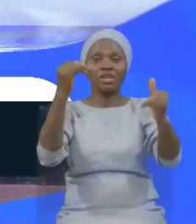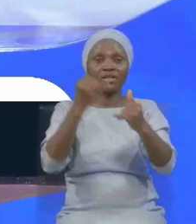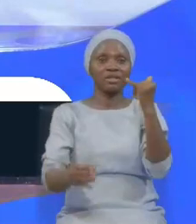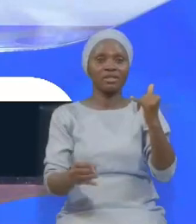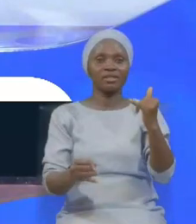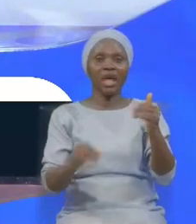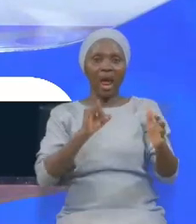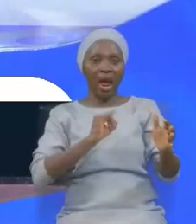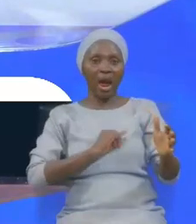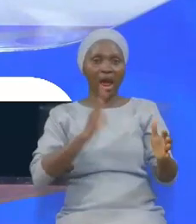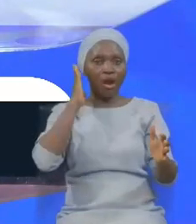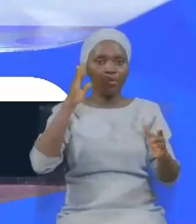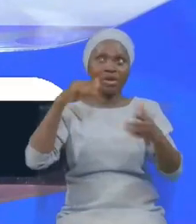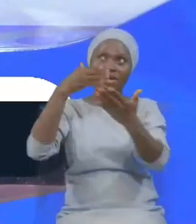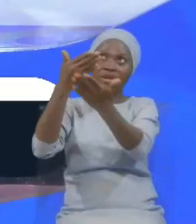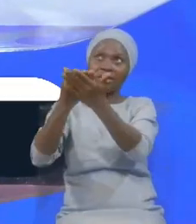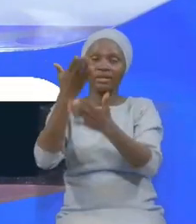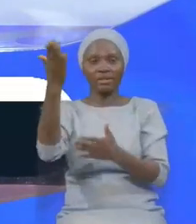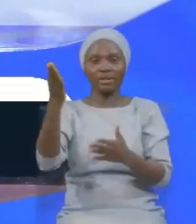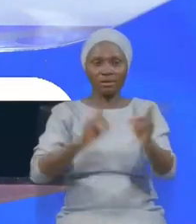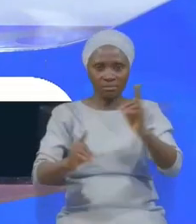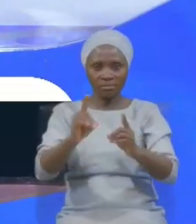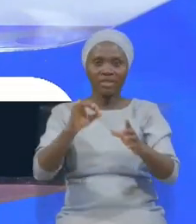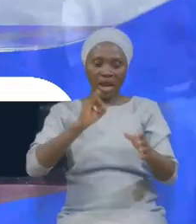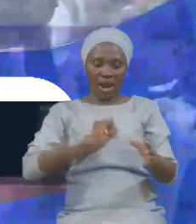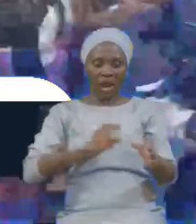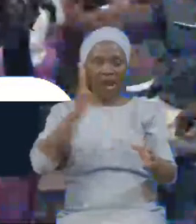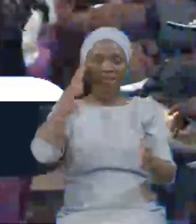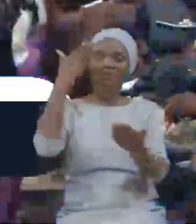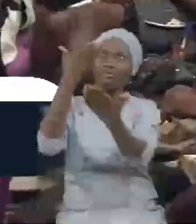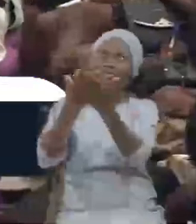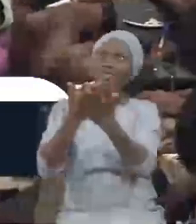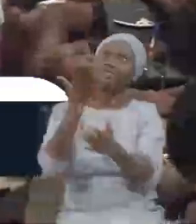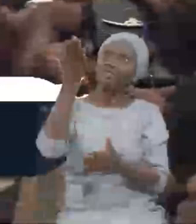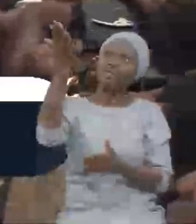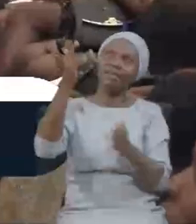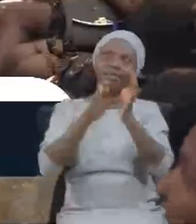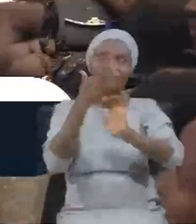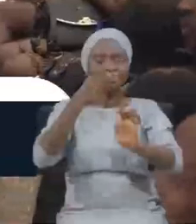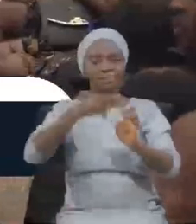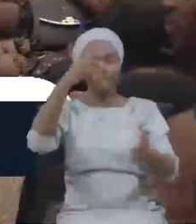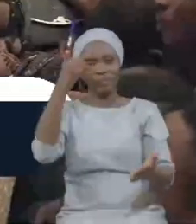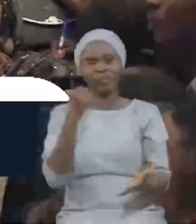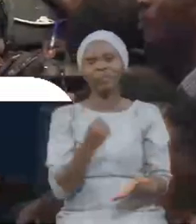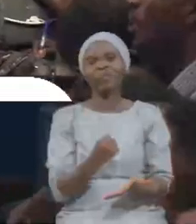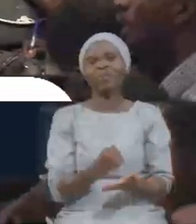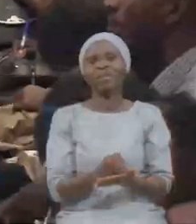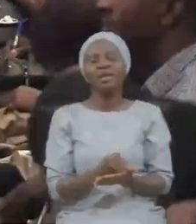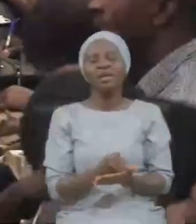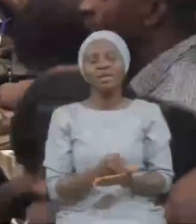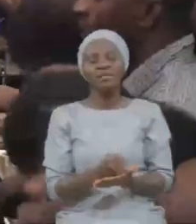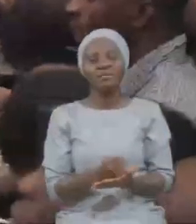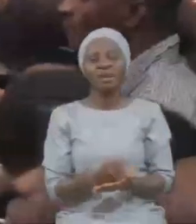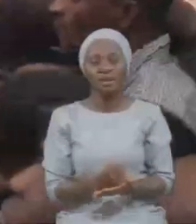J'y serai, je serai là. Je dis, je serai là. Vous serez là au nom de